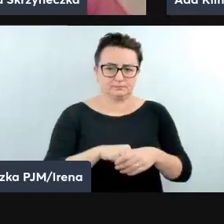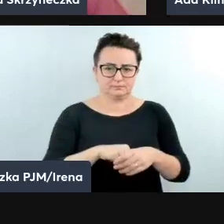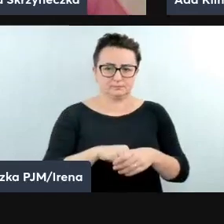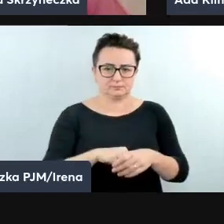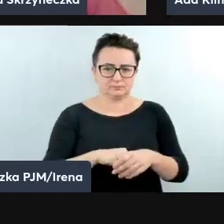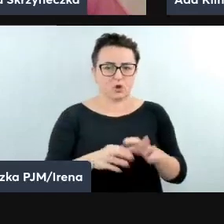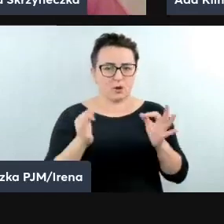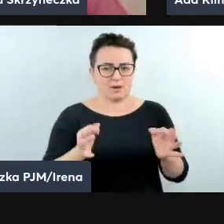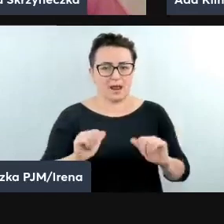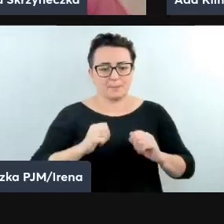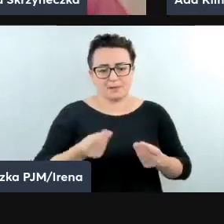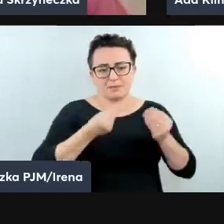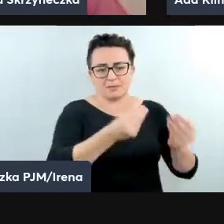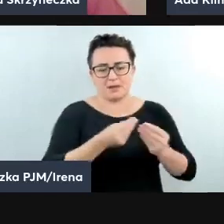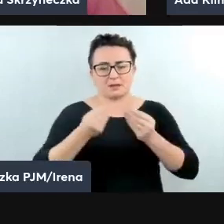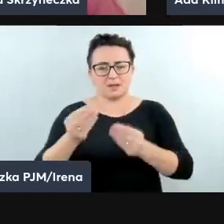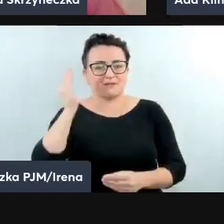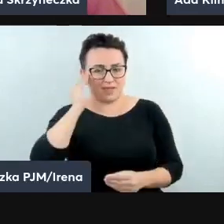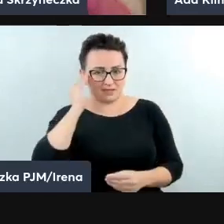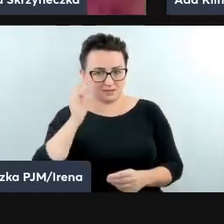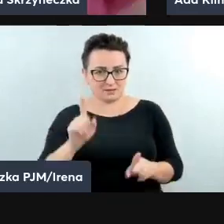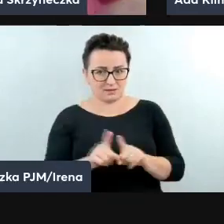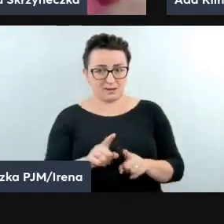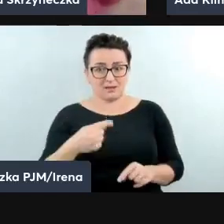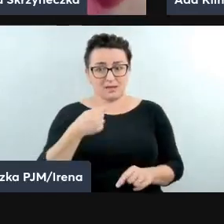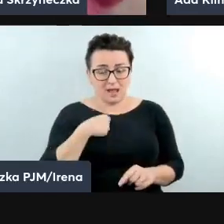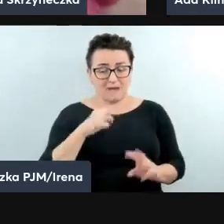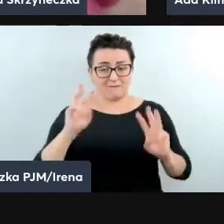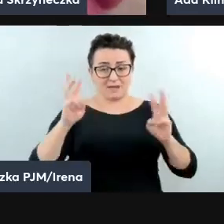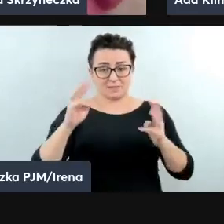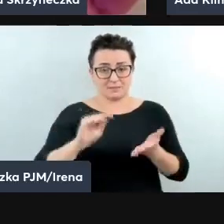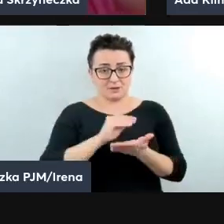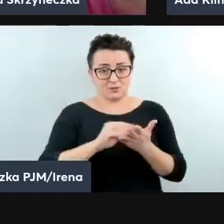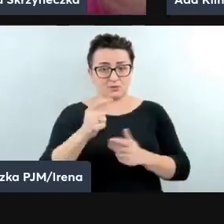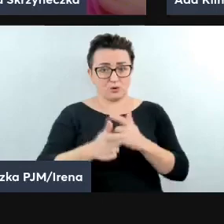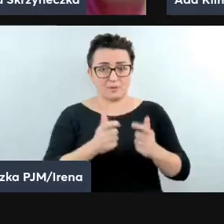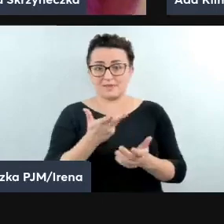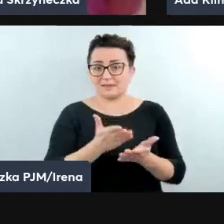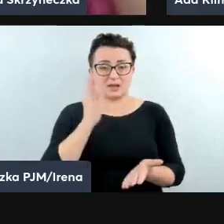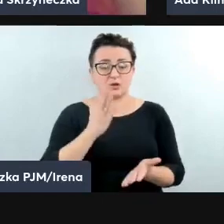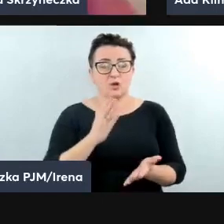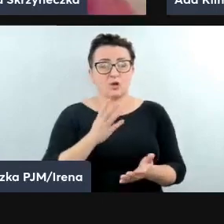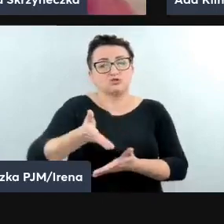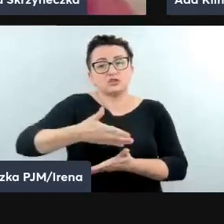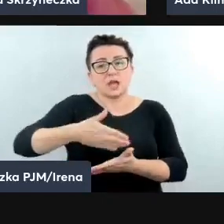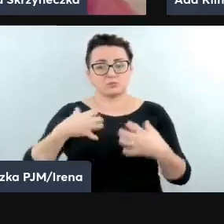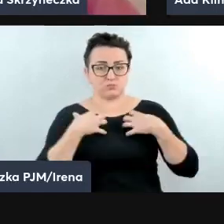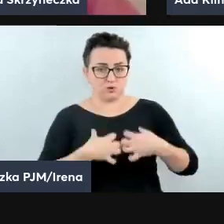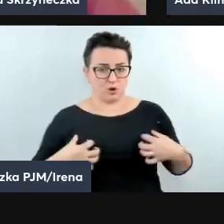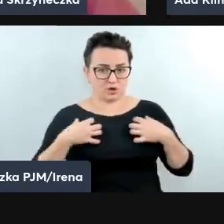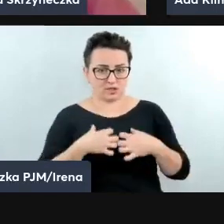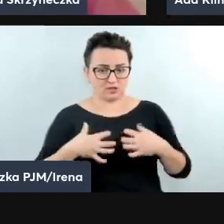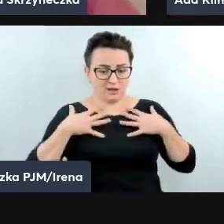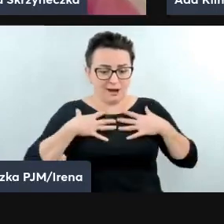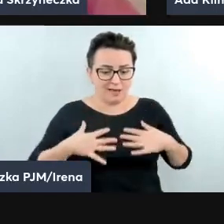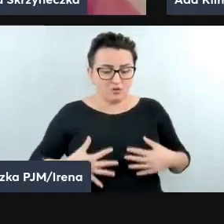jak w ogóle miesiączkowe warsztaty prowadzę, to nie tylko właśnie ten część oczywiście taka biologiczna, anatomiczna, fizjologiczna, ale też taka